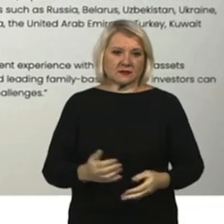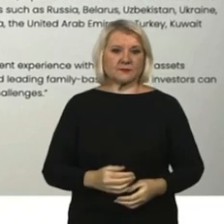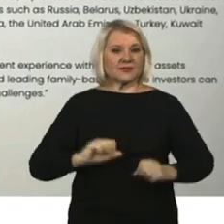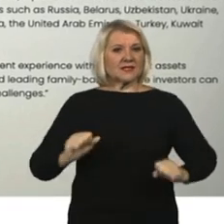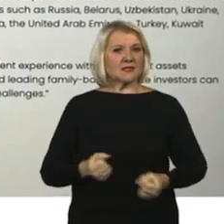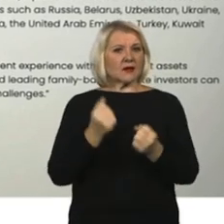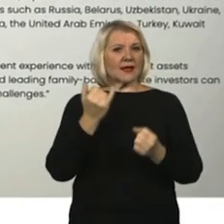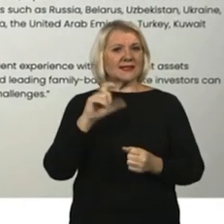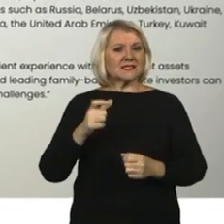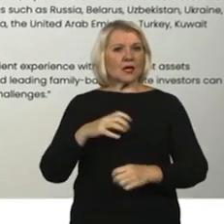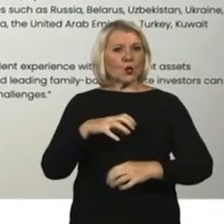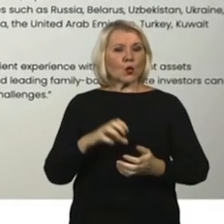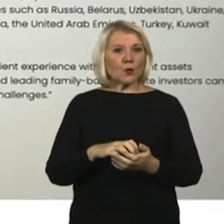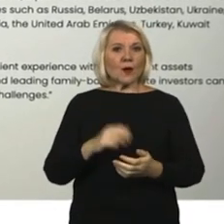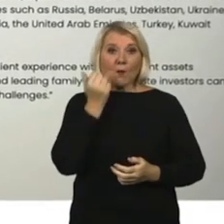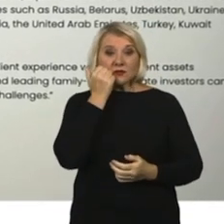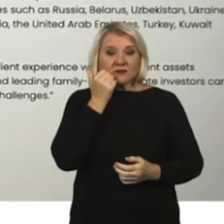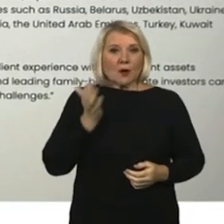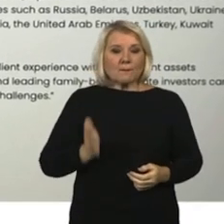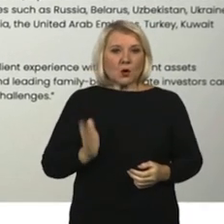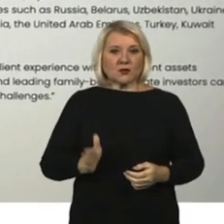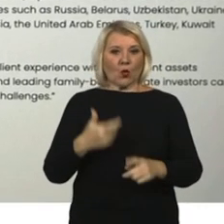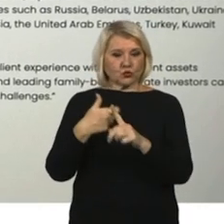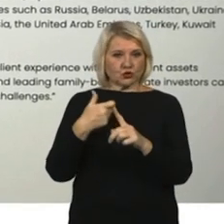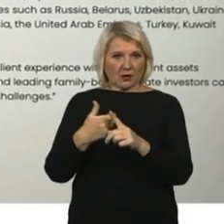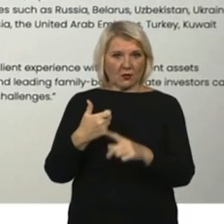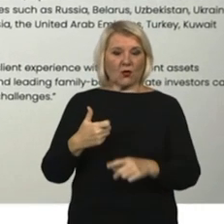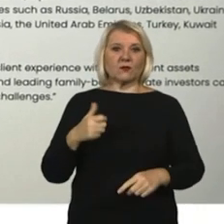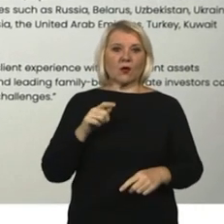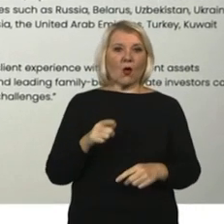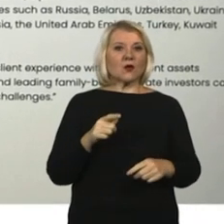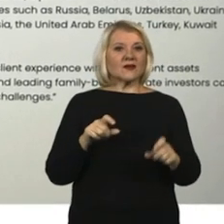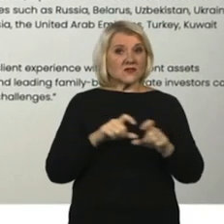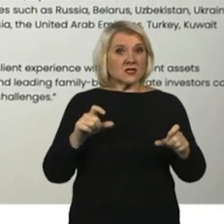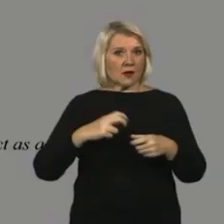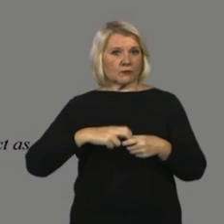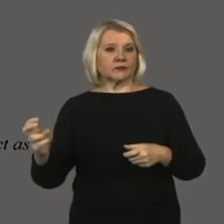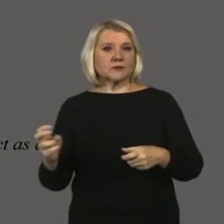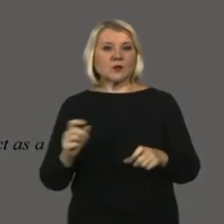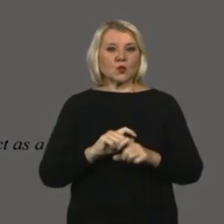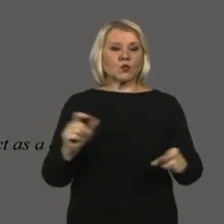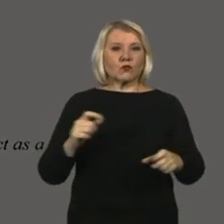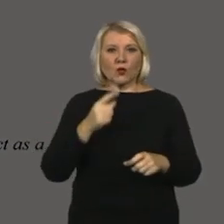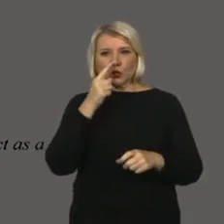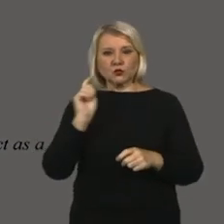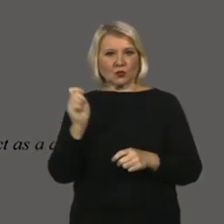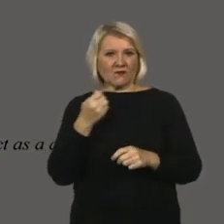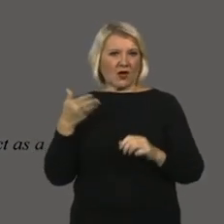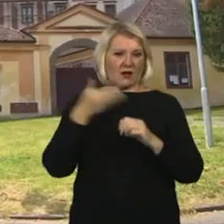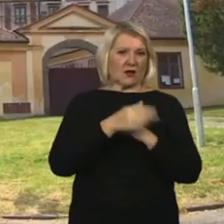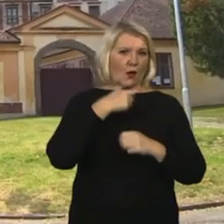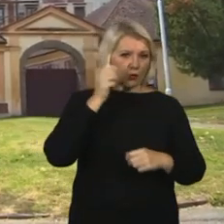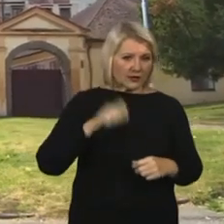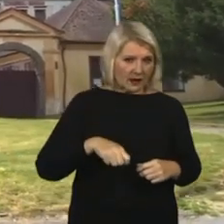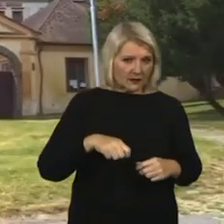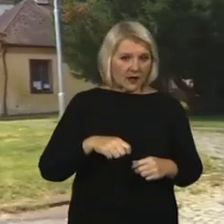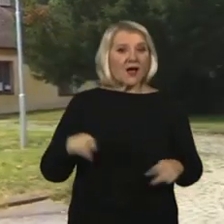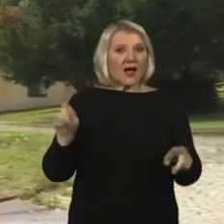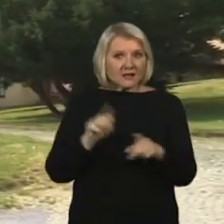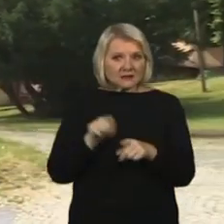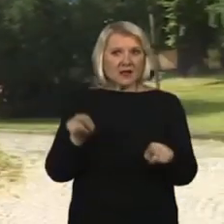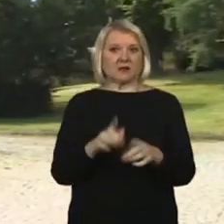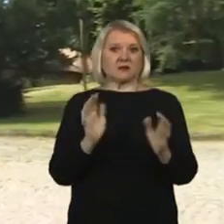Zakladatelem IC Group je moskevský podnikatel Kučakov. Ten se z firmy stáhl po invazi Ruska na Ukrajinu. Z orgánů ve stejnou